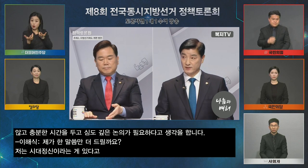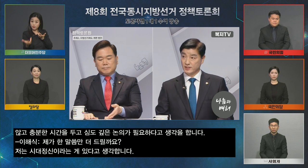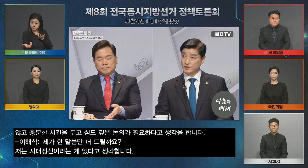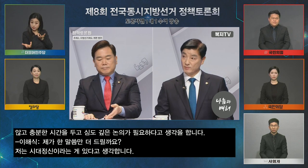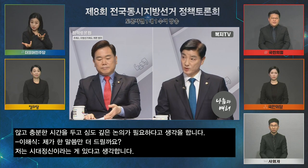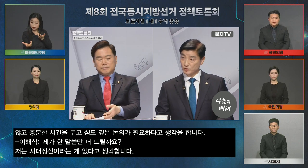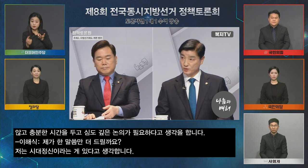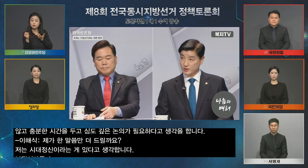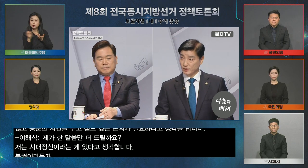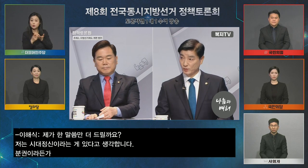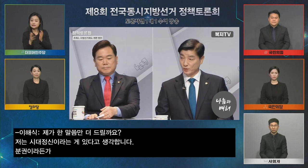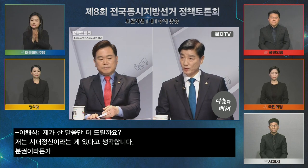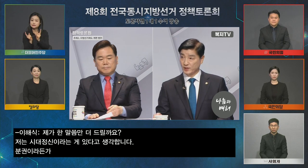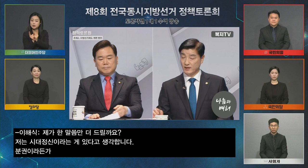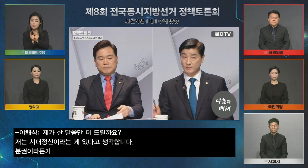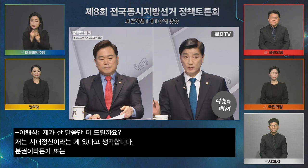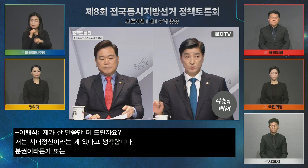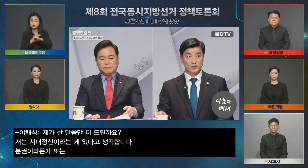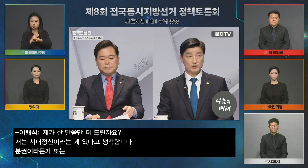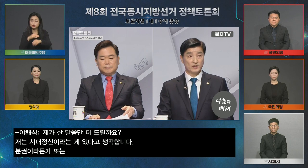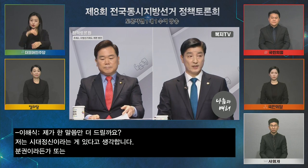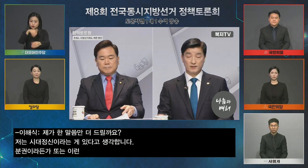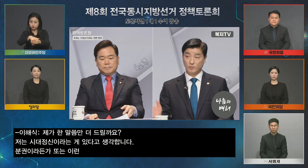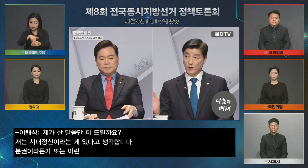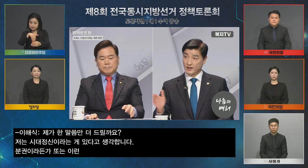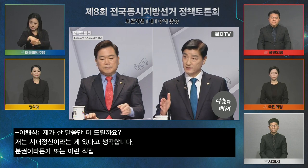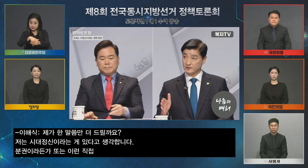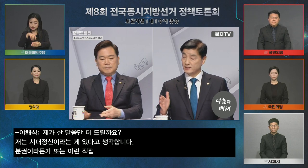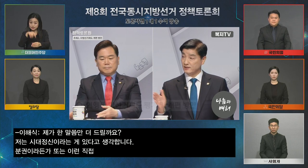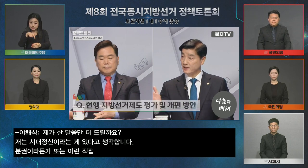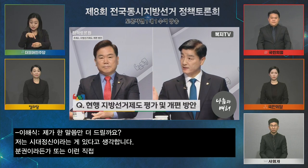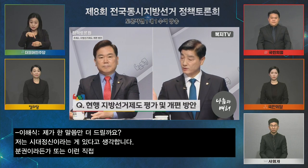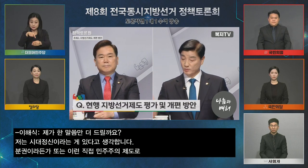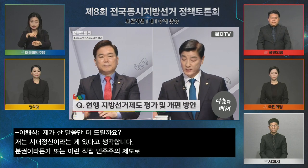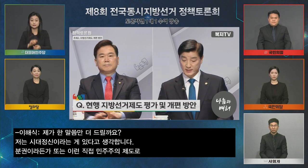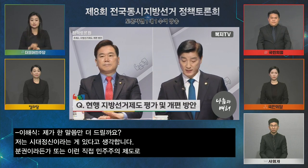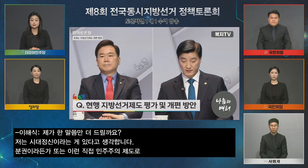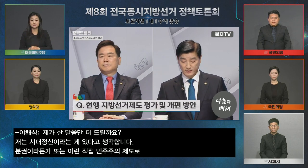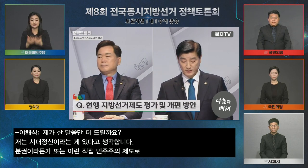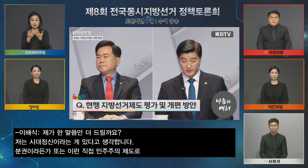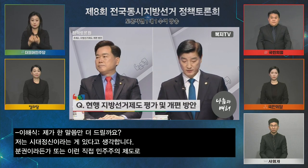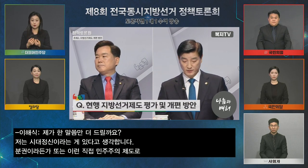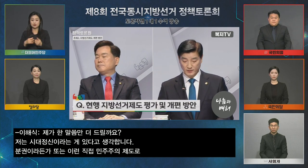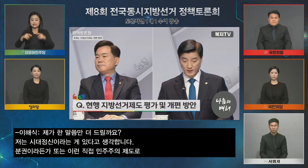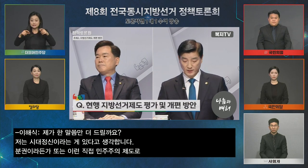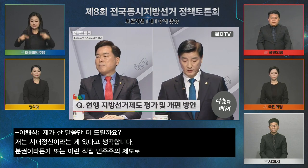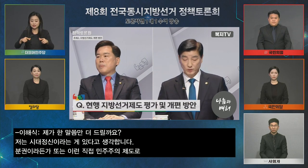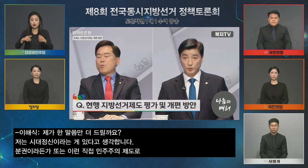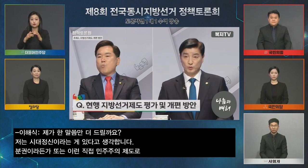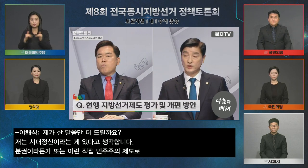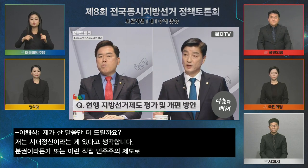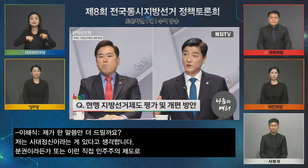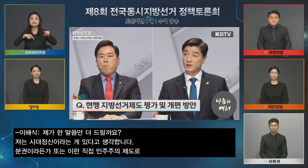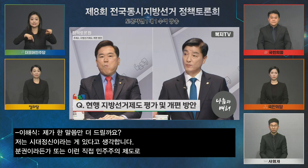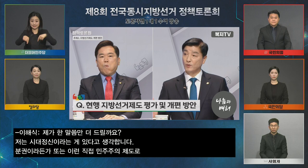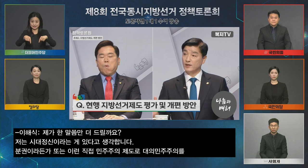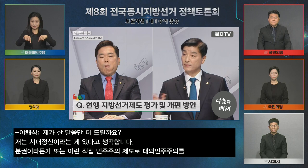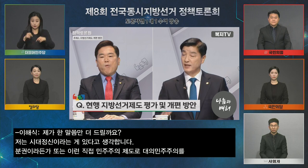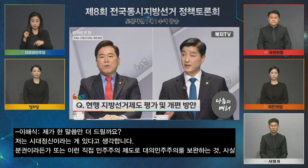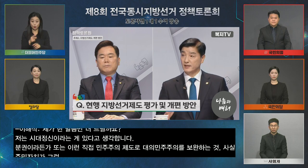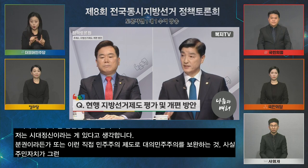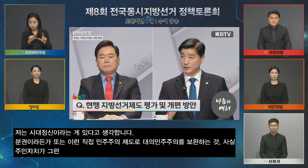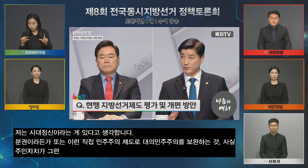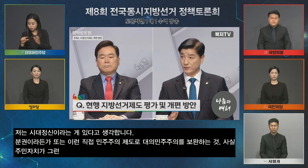이런 직접 민주주의 제도로 대의민주주의를 보완하는 것 사실 주민자치가 그런 것이거든요. 그리고 소수자의 권리를